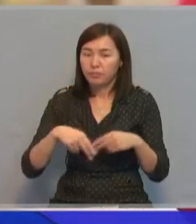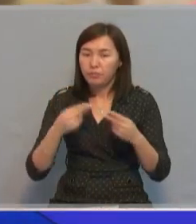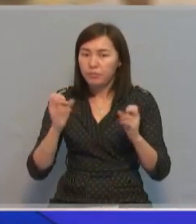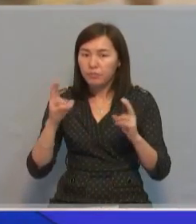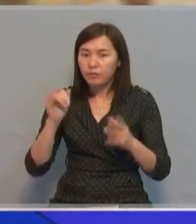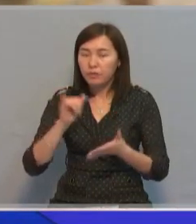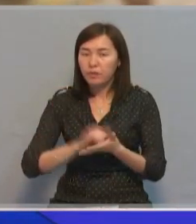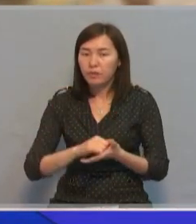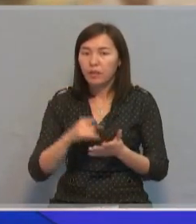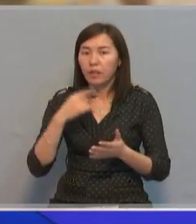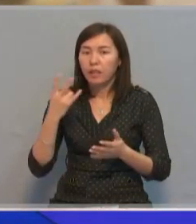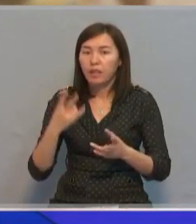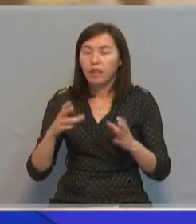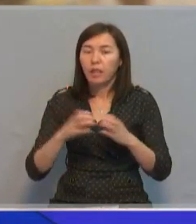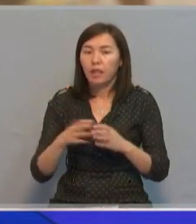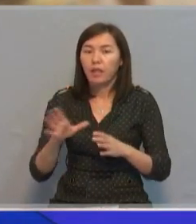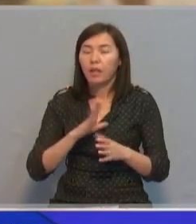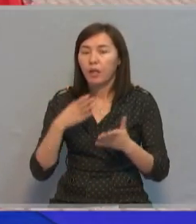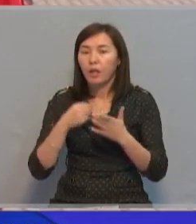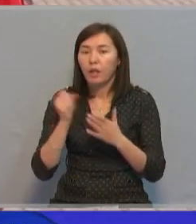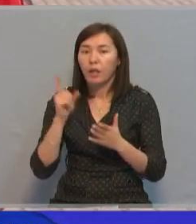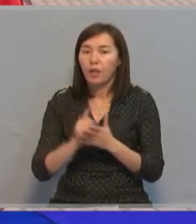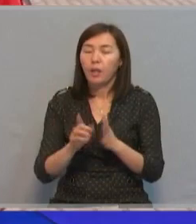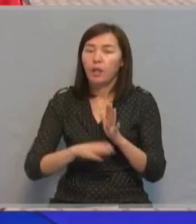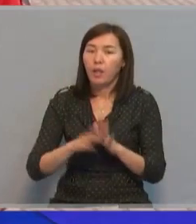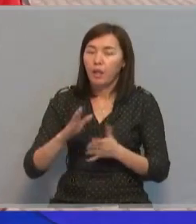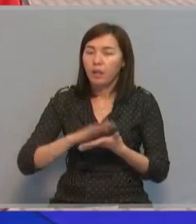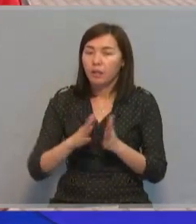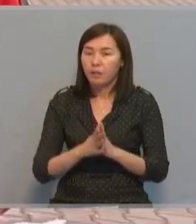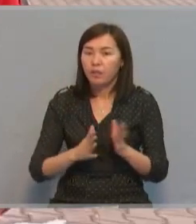специальные удостоверения. Стоит отметить, партия ставит свои цели по улучшению положения простого народа.